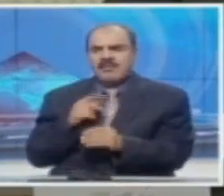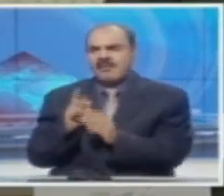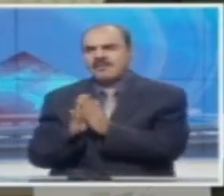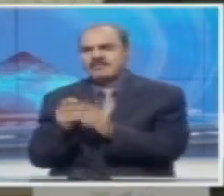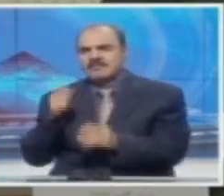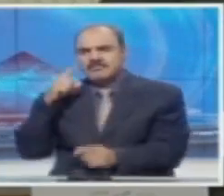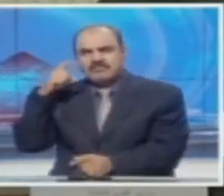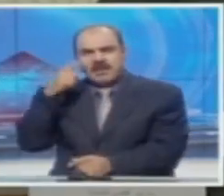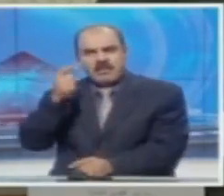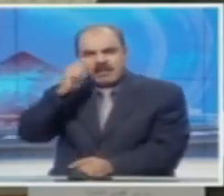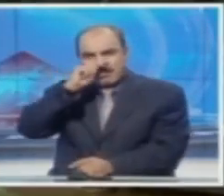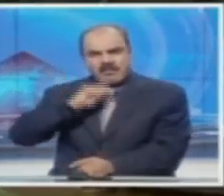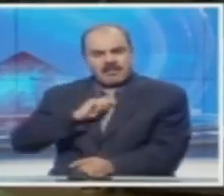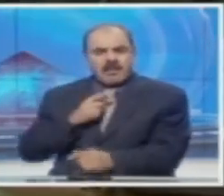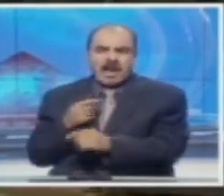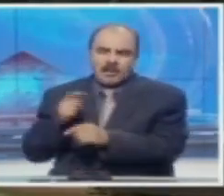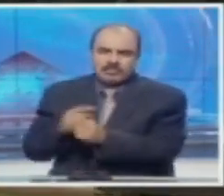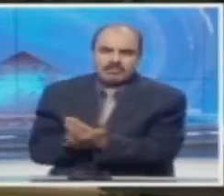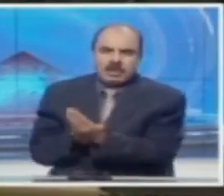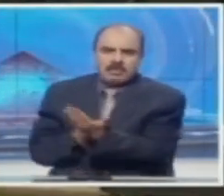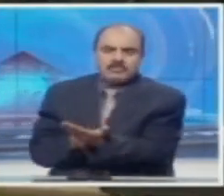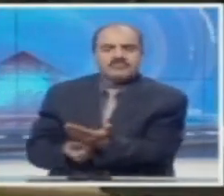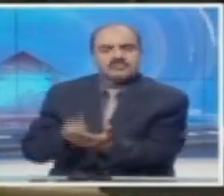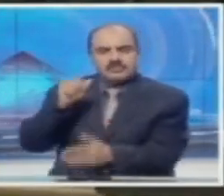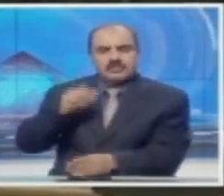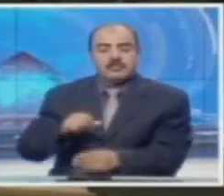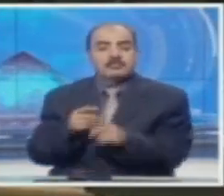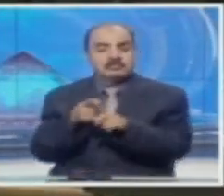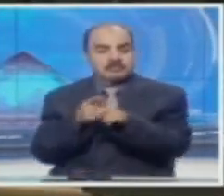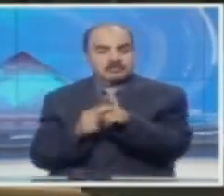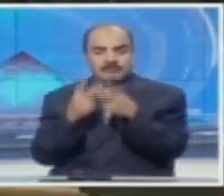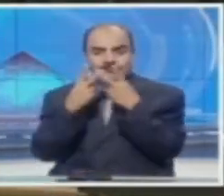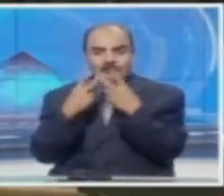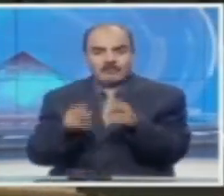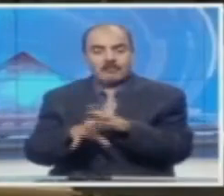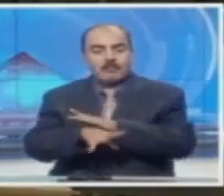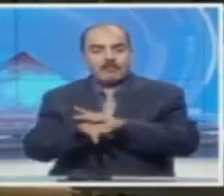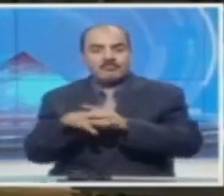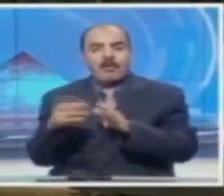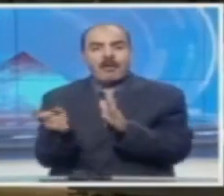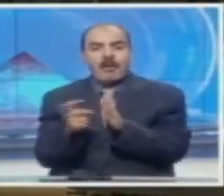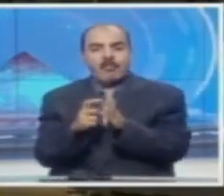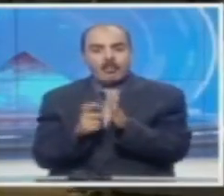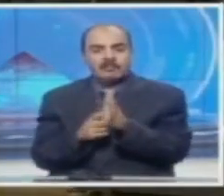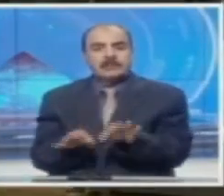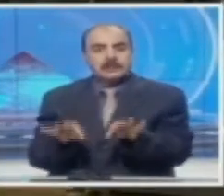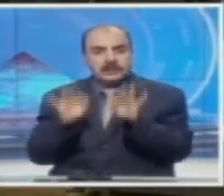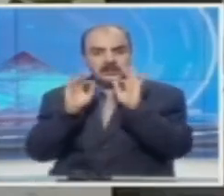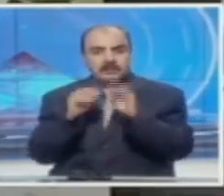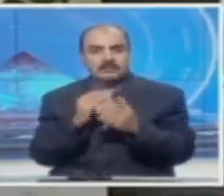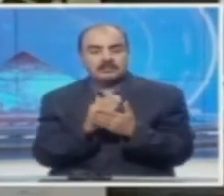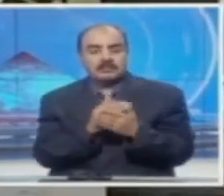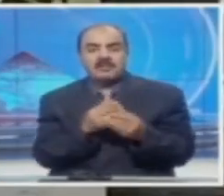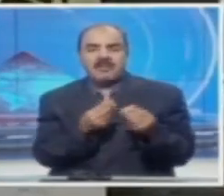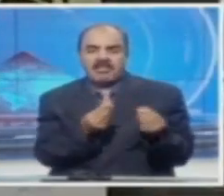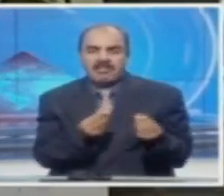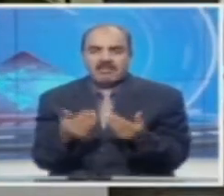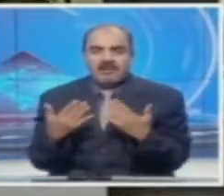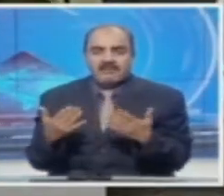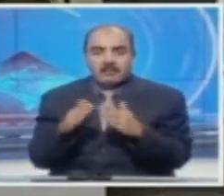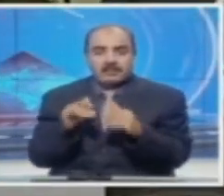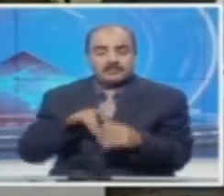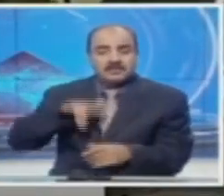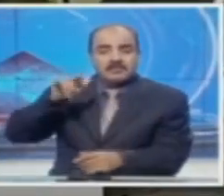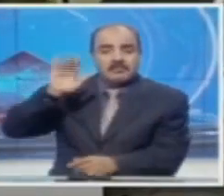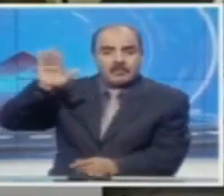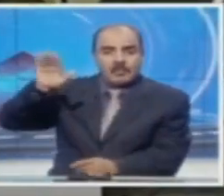القرارات الصادرة عن تلك اللجان. كما وافق مجلس الوزراء على مشروع قانون بشأن منح بعض التيسيرات للمصريين